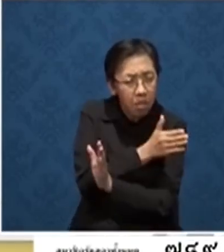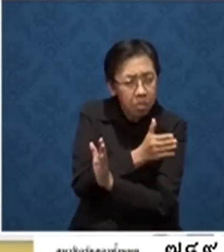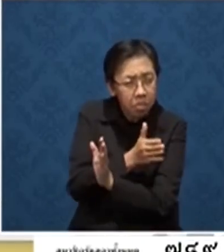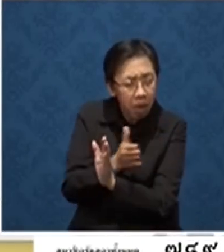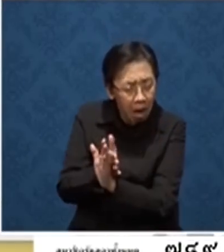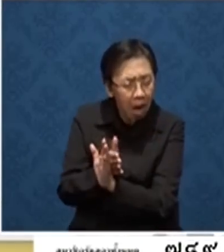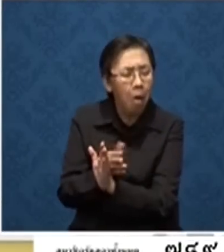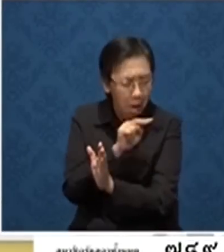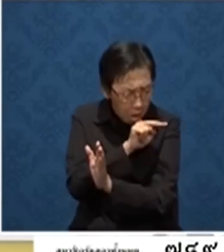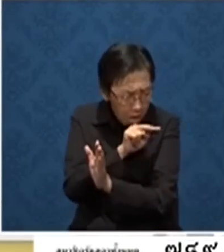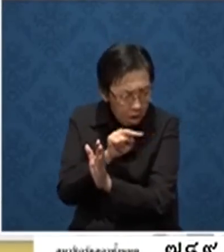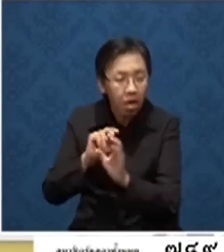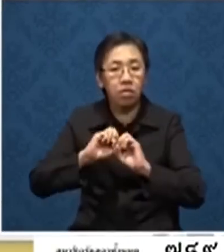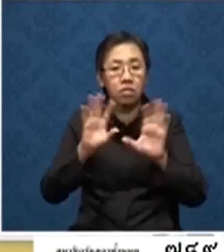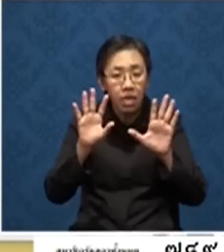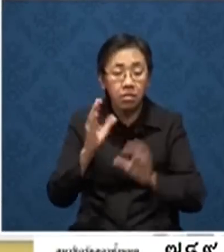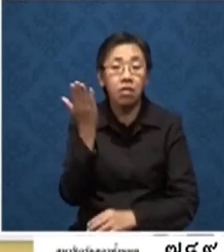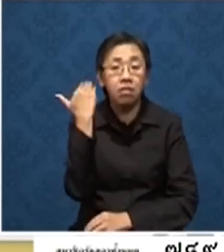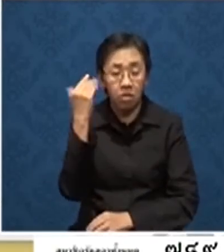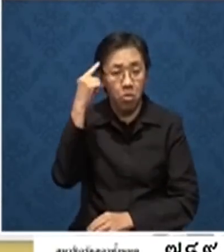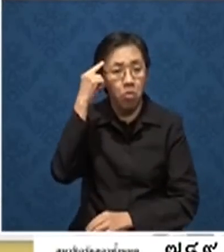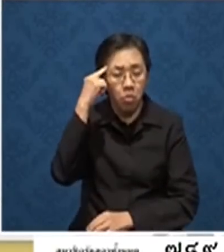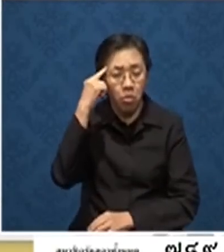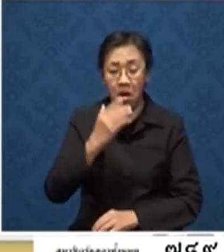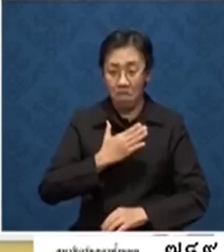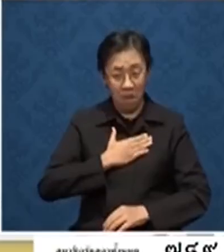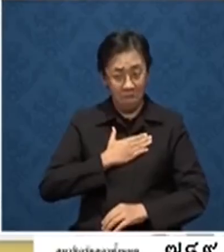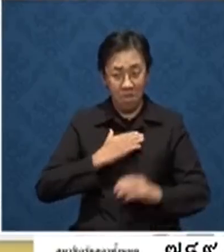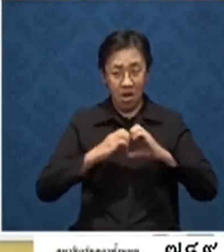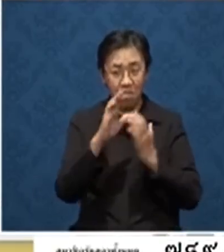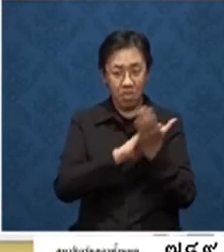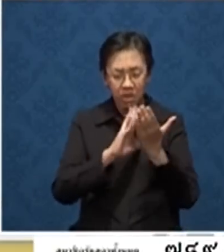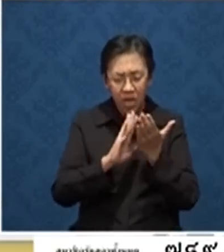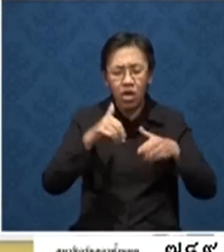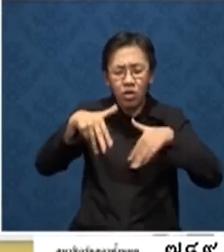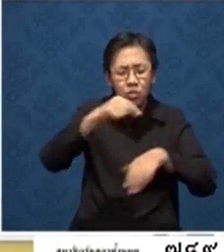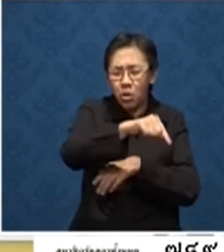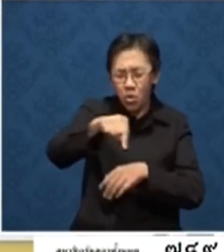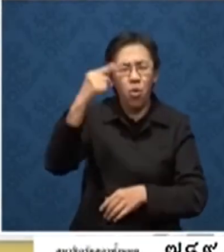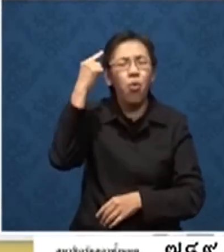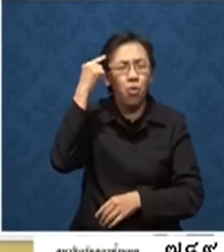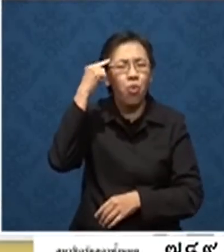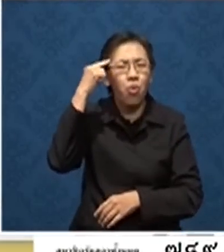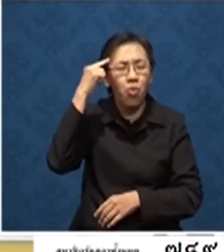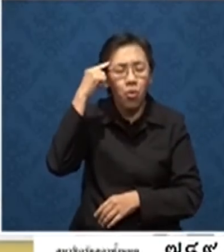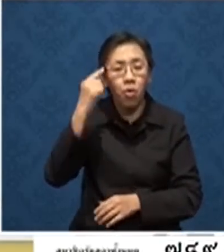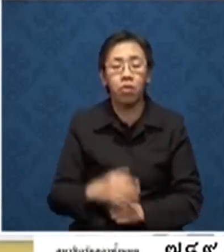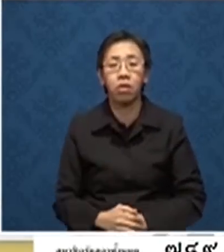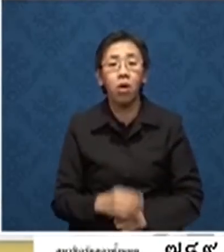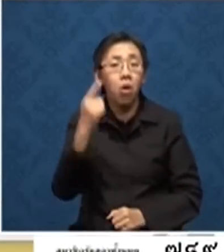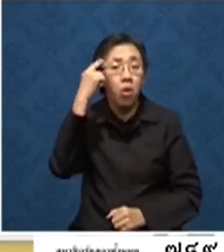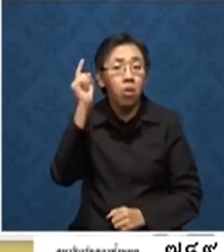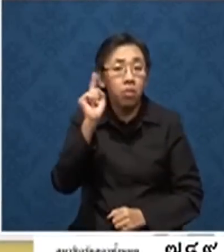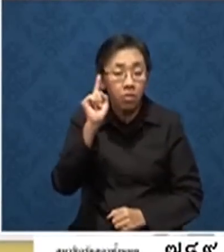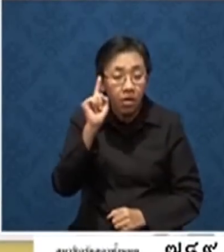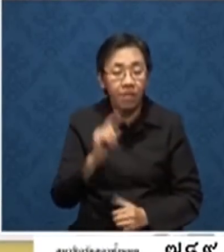เราเห็นชัดเจนหลายท่านก็ทราบนะครับไม่ต้องเฉพาะผมหรือพรรคภูมิใจไทยว่าเอ่อความคิดใน